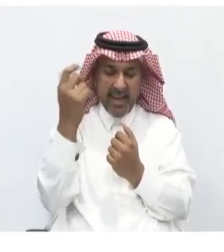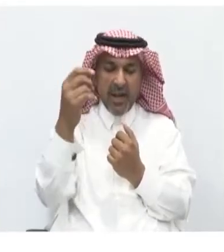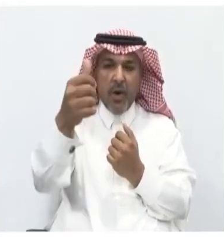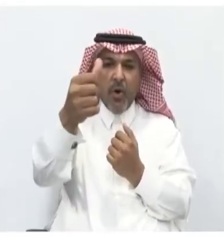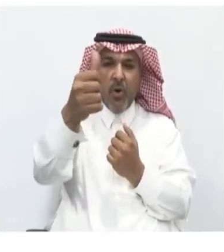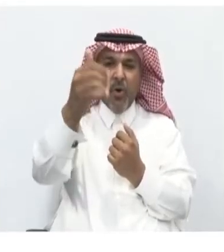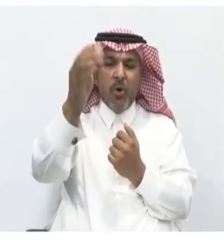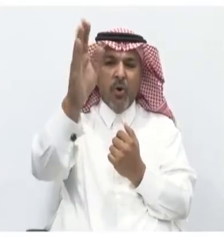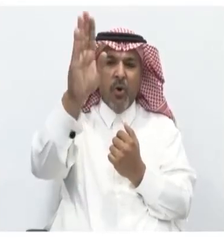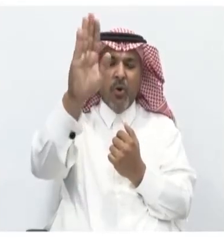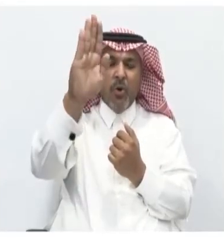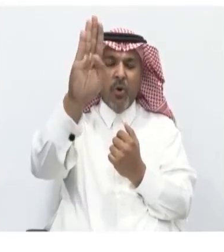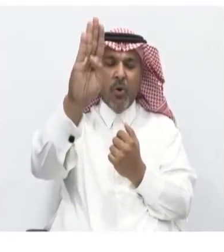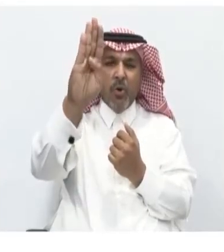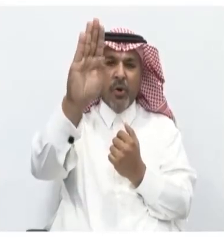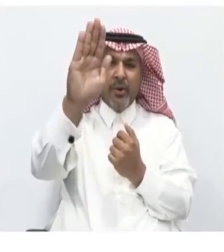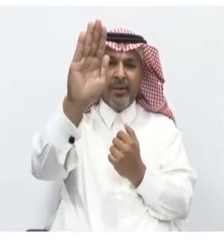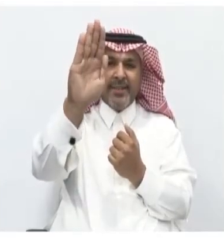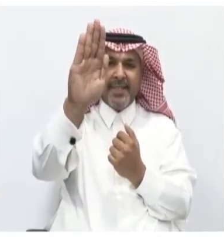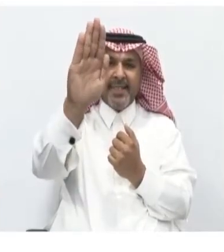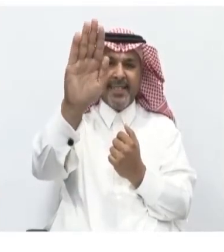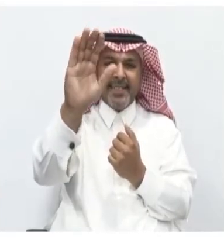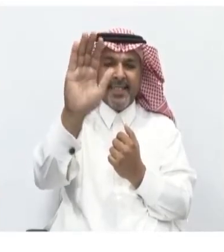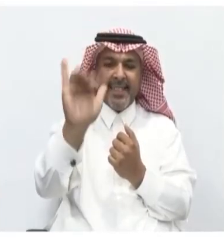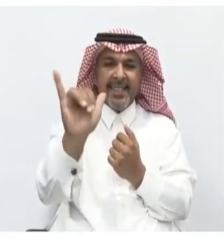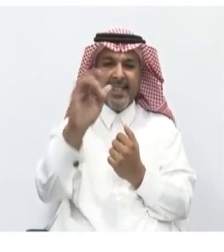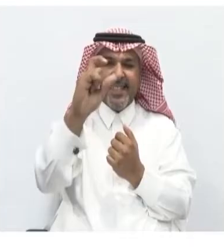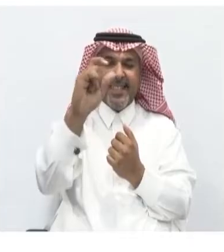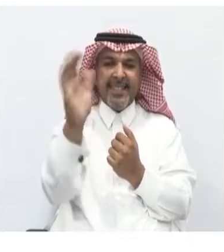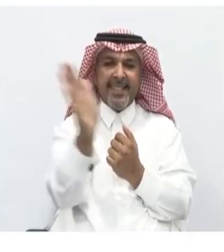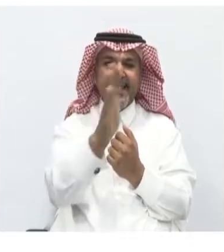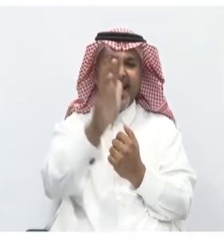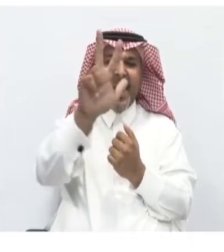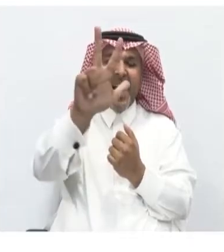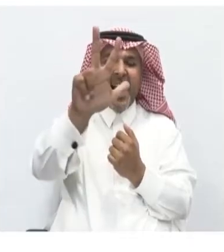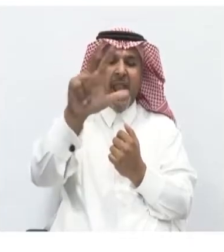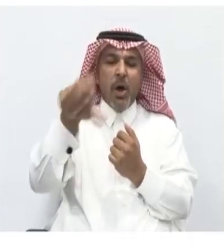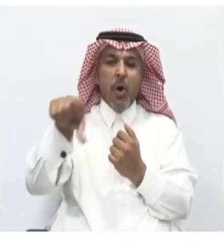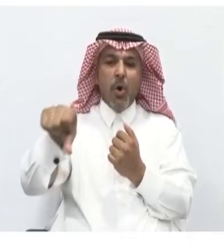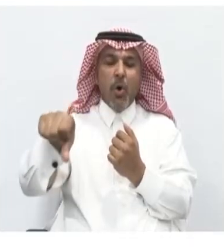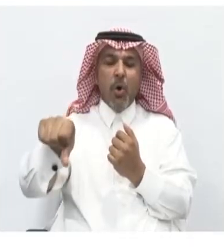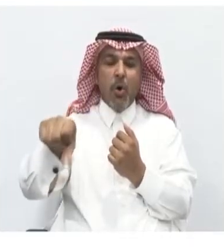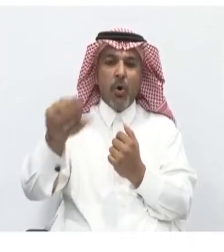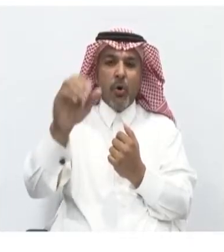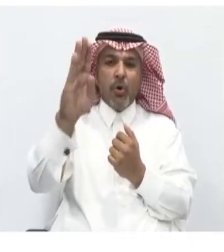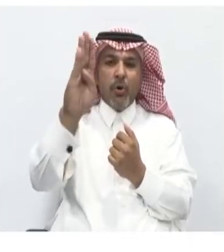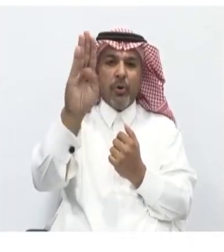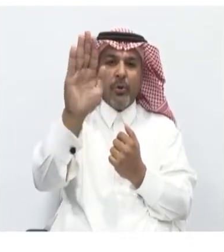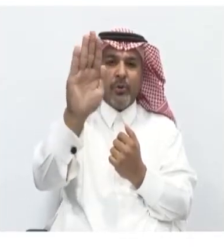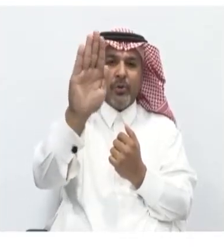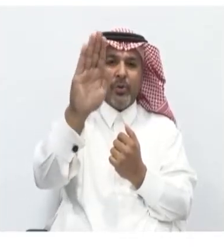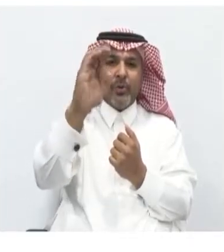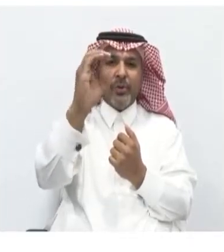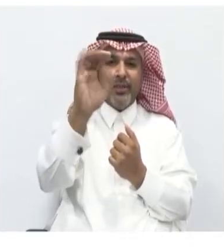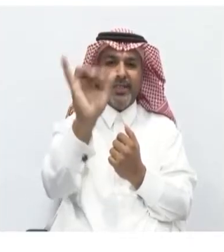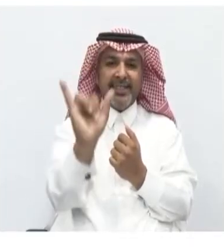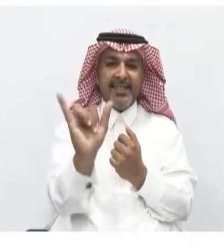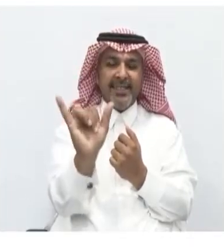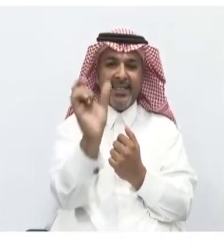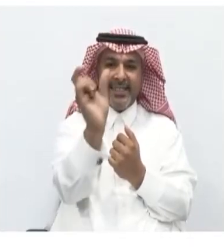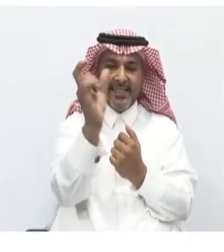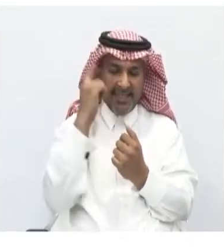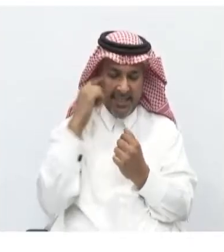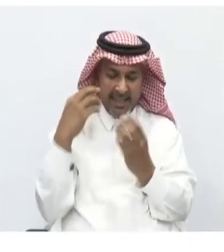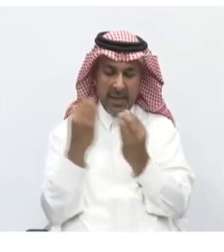اربع ذرات حديد تفاعلت مع ثلاث جزيئات اكسجين لانتاج وحدتي صيغه كيميائيه من